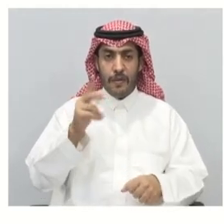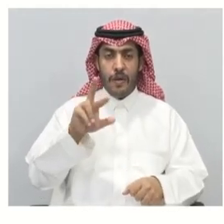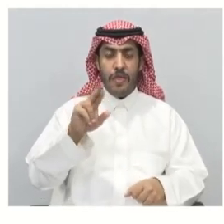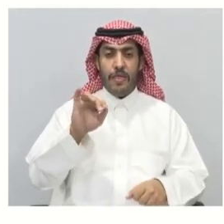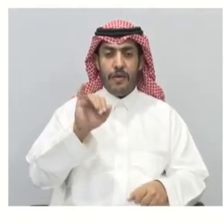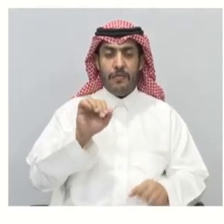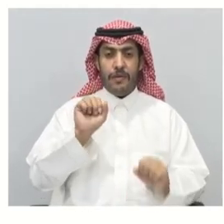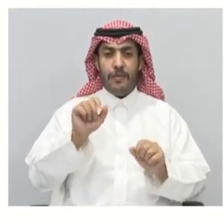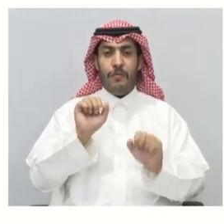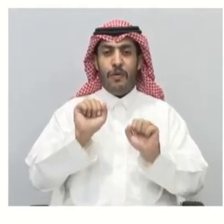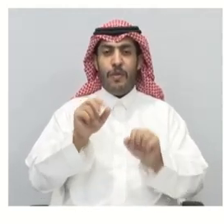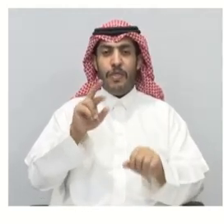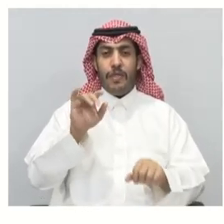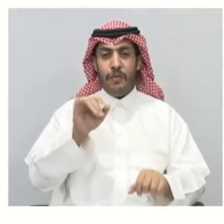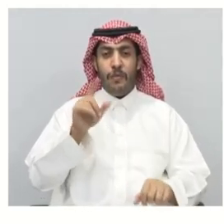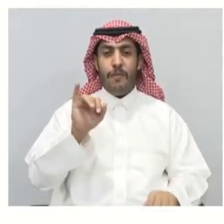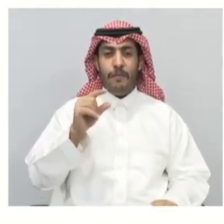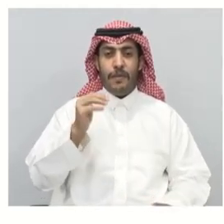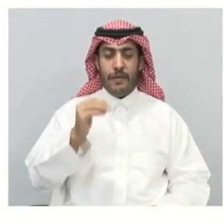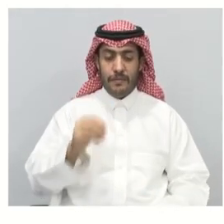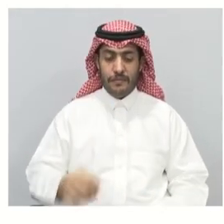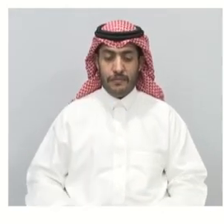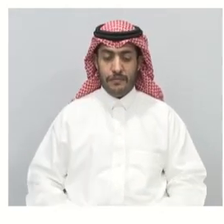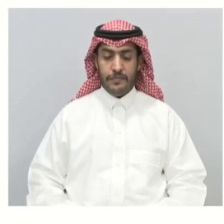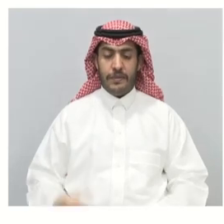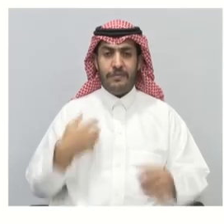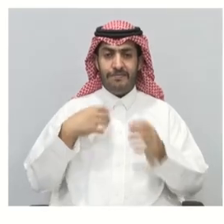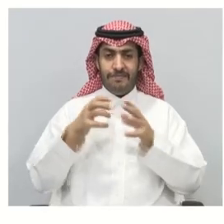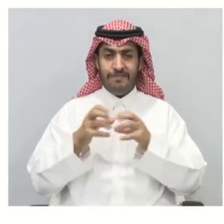والمخصوص بالمدح او الذب جميل استنتج